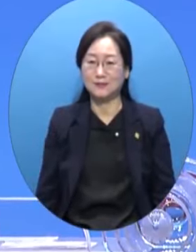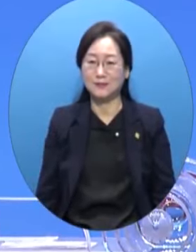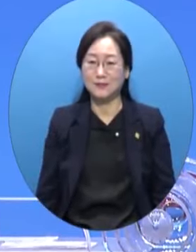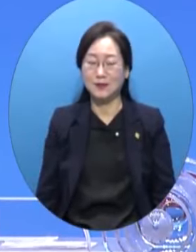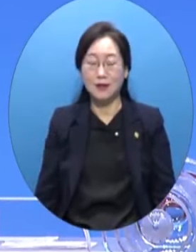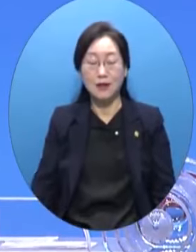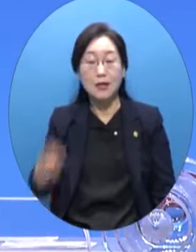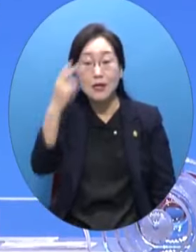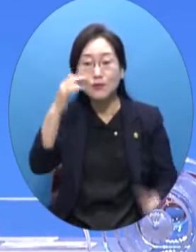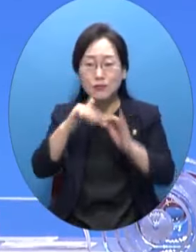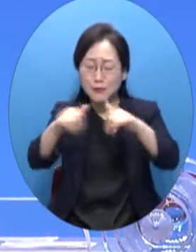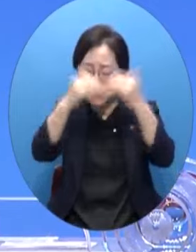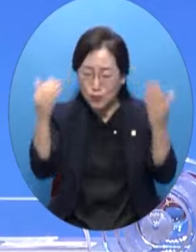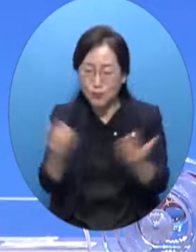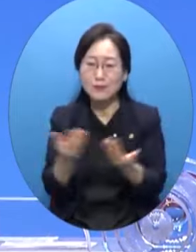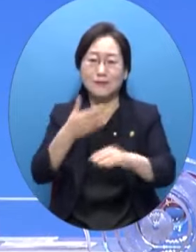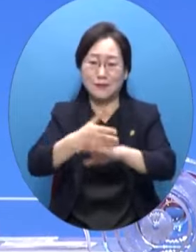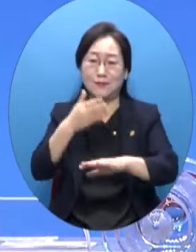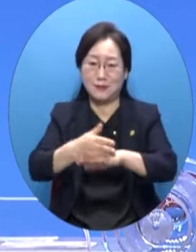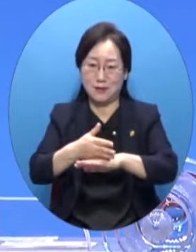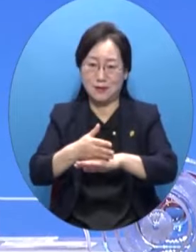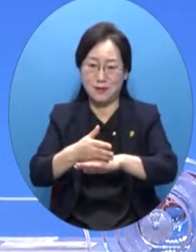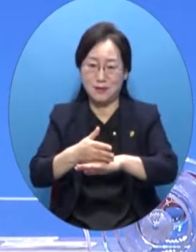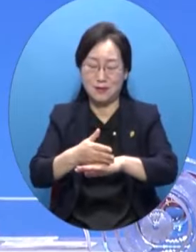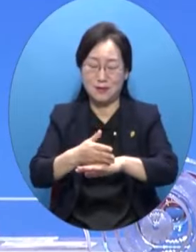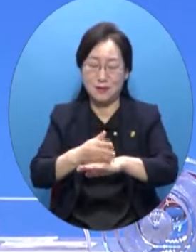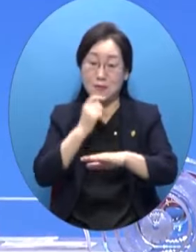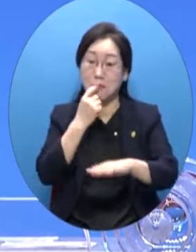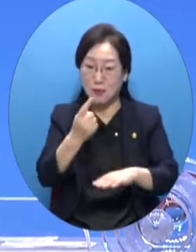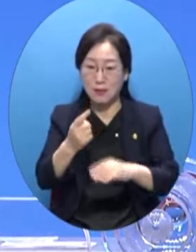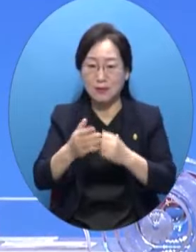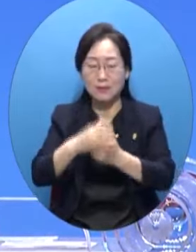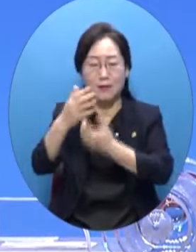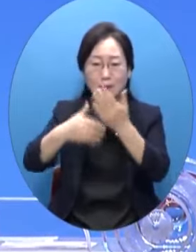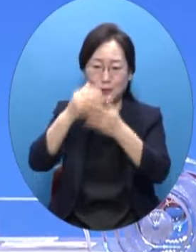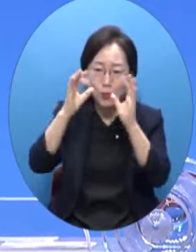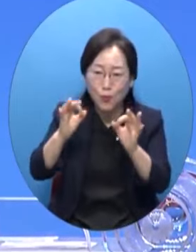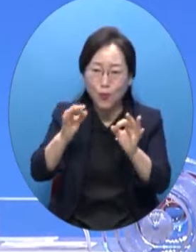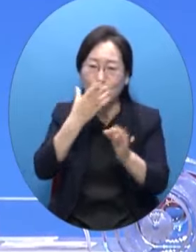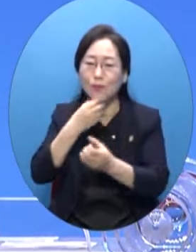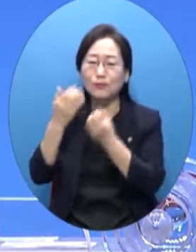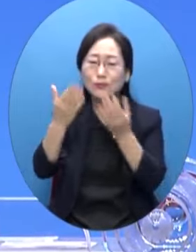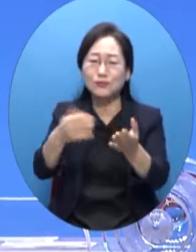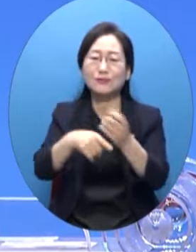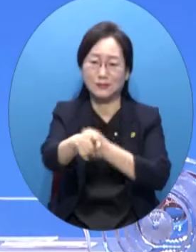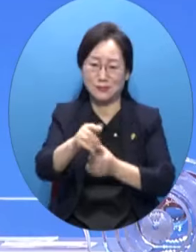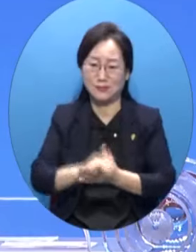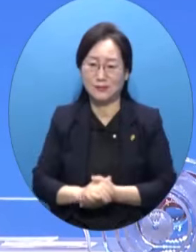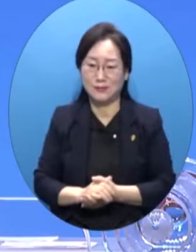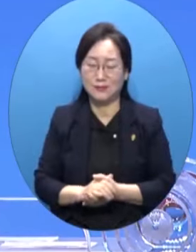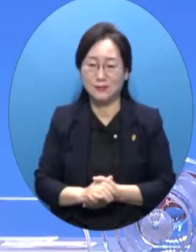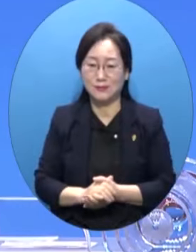저들이 모든 일에 감사합니다. 그래서 하나님께서 그 나라를 복주신 것입니다.